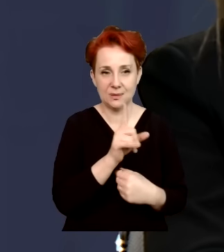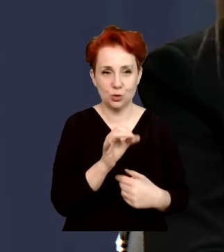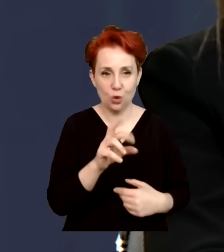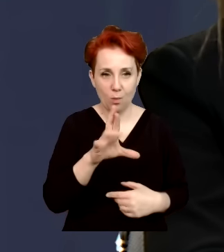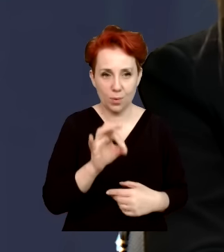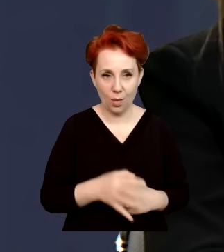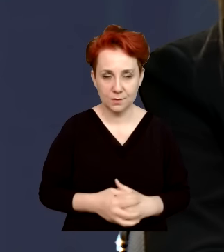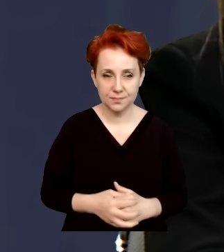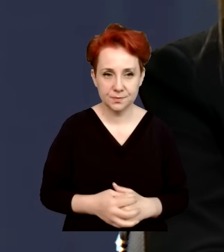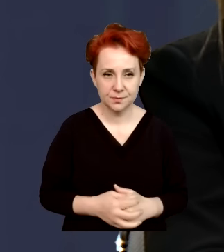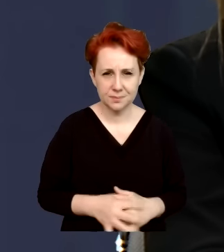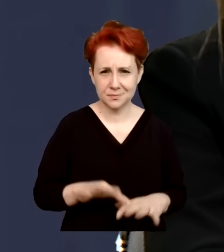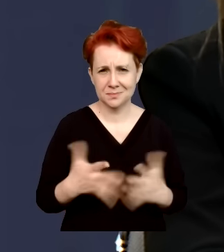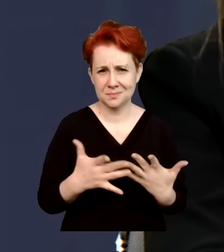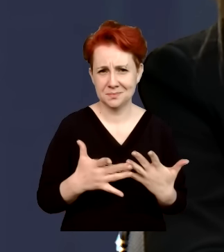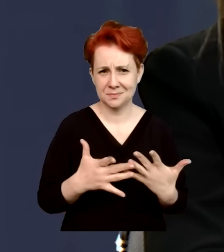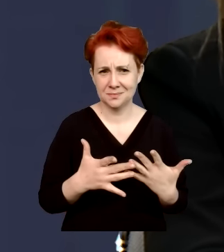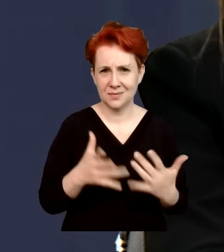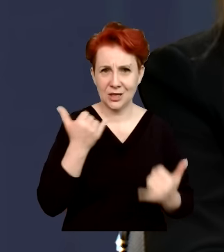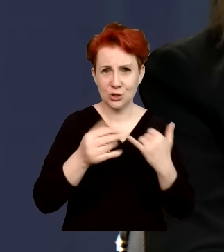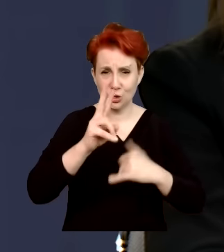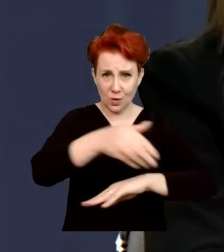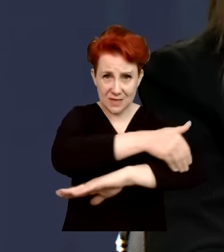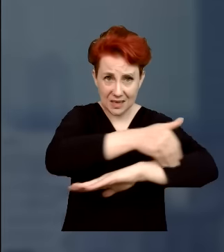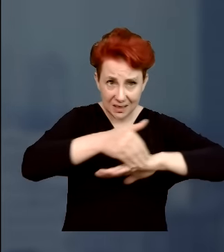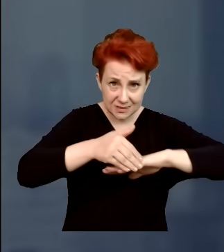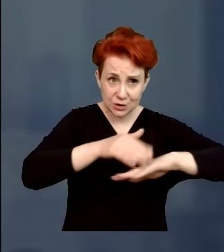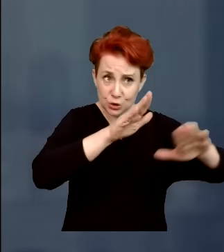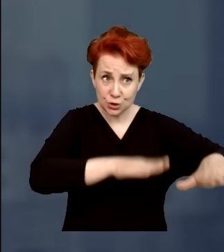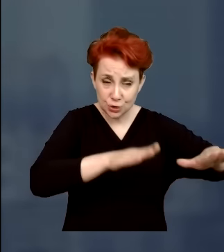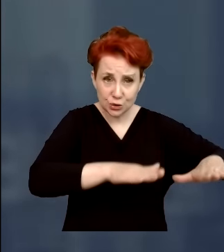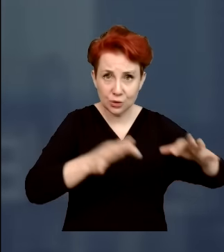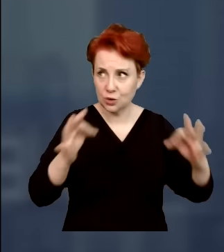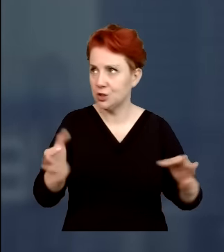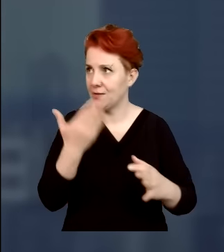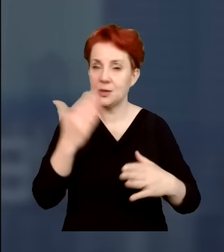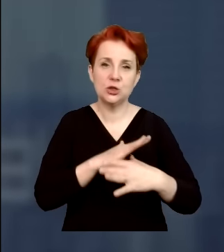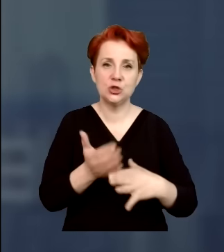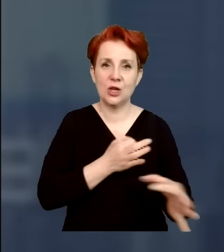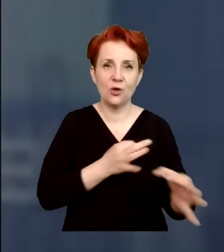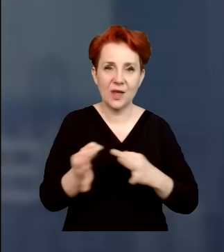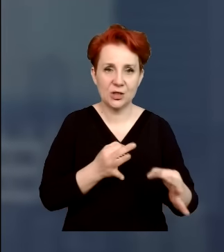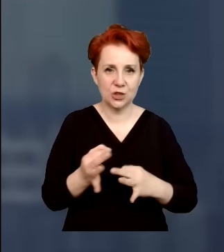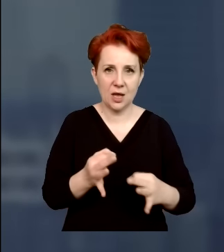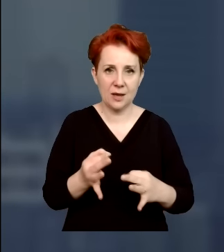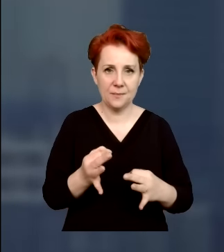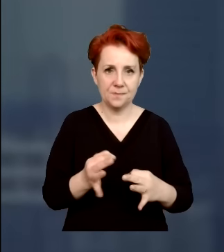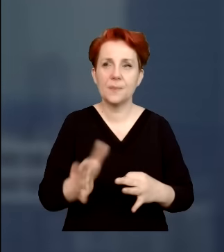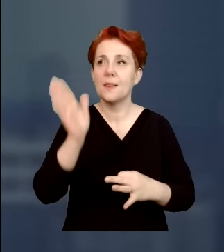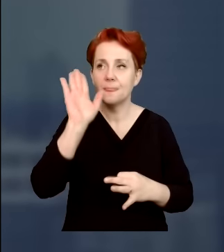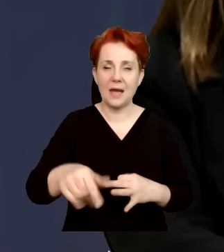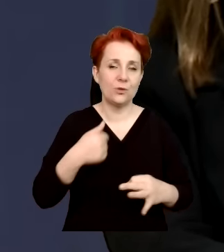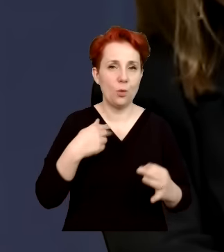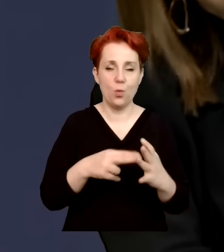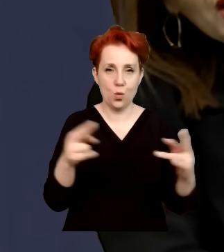przepraszam bardzo, jak ktoś jest za granicą, to dziś mamy, nie wiem, średniowiecze, że nie możemy się, nawet w średniowieczu się kontaktowano.